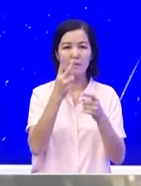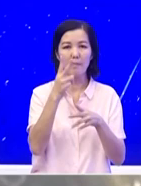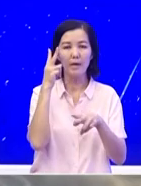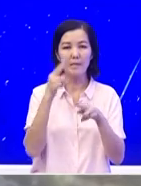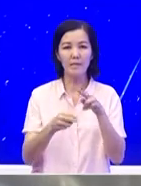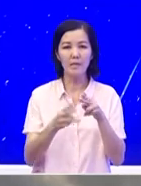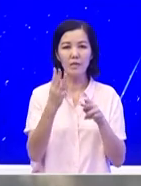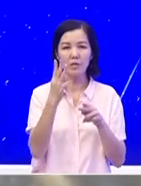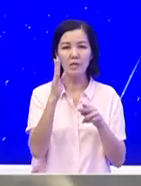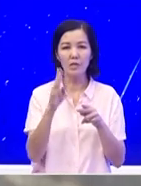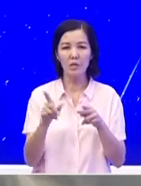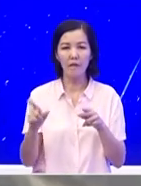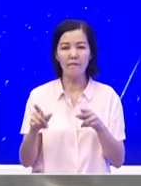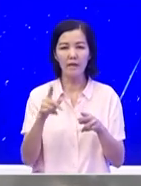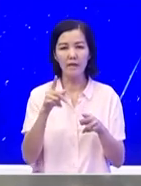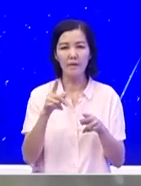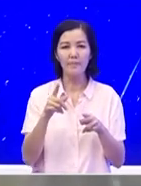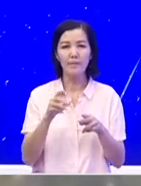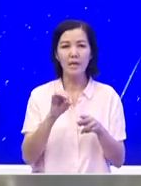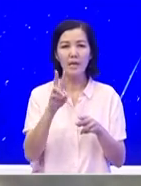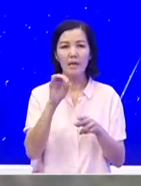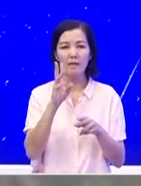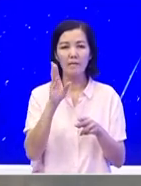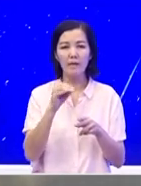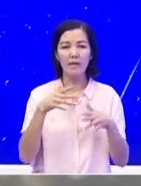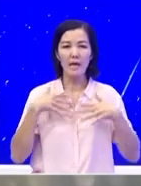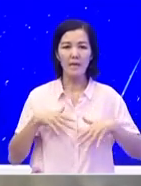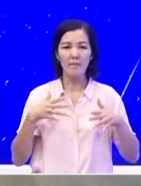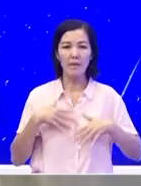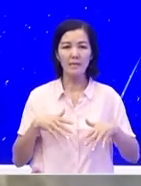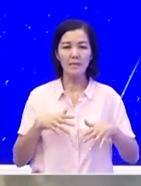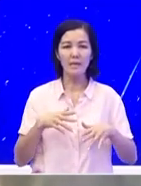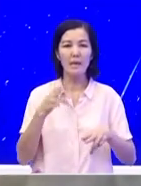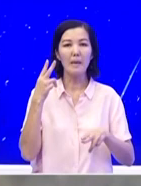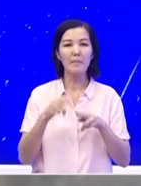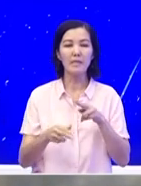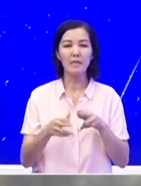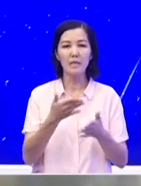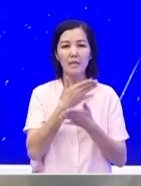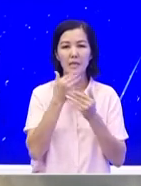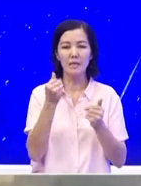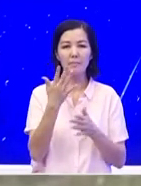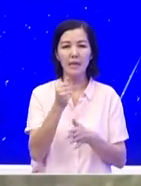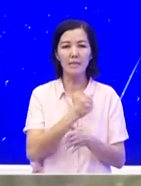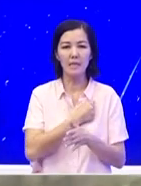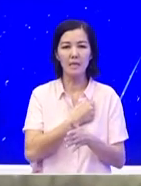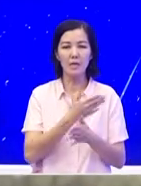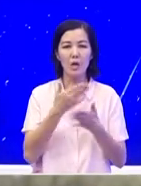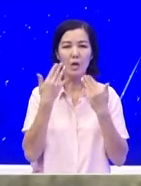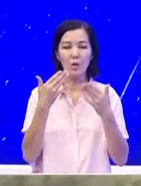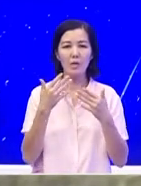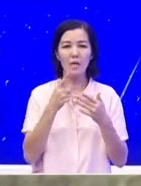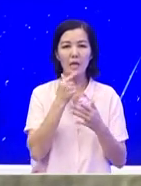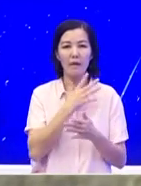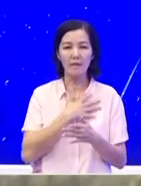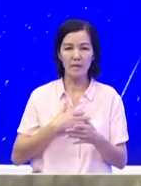достигли 4 человек. В Ереване отмечают, что с армянской стороны потерь нет. 5 солдат и полицейских получили легкие ранения.